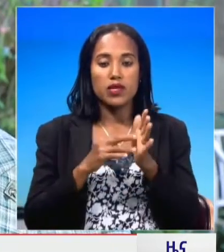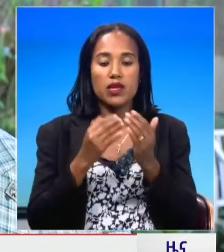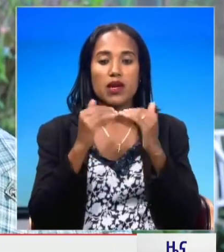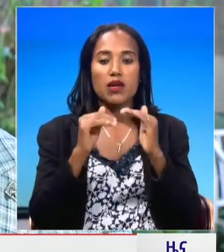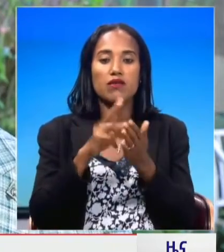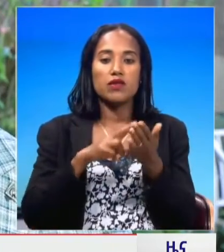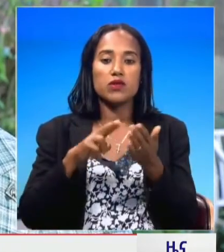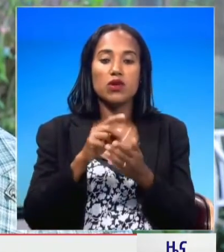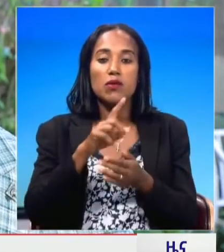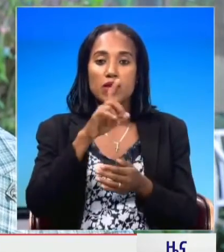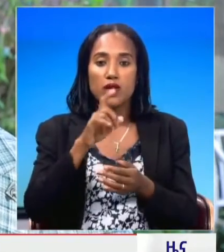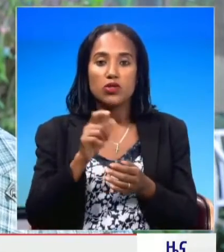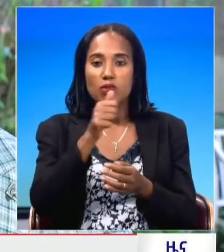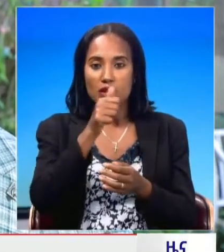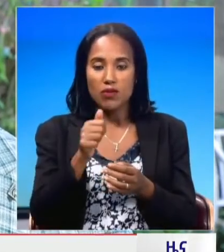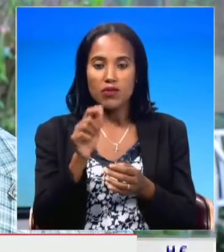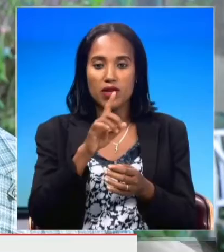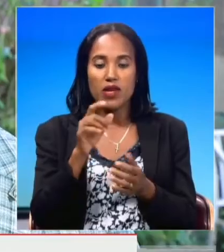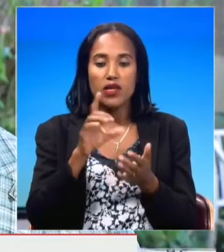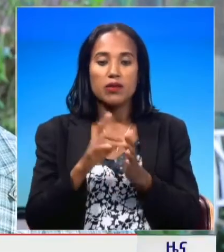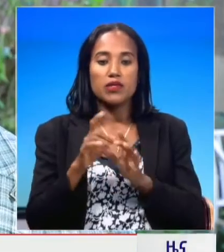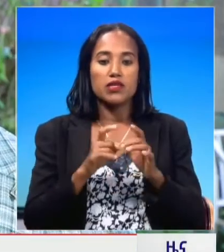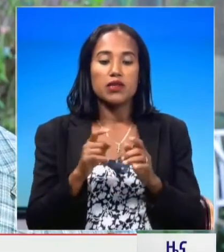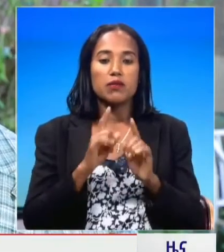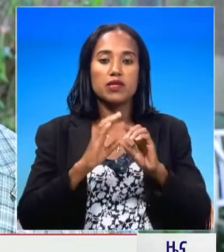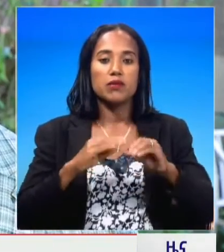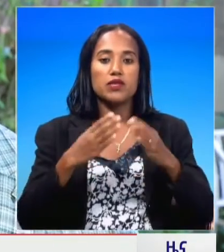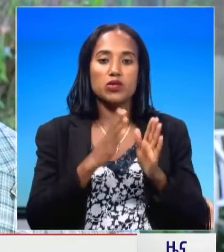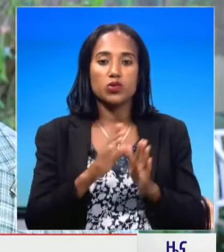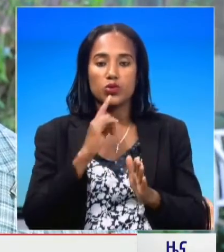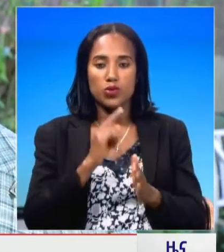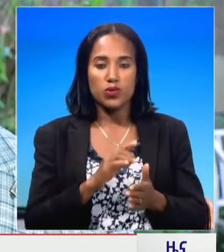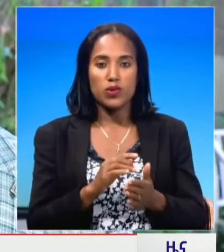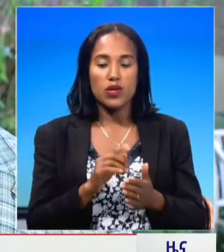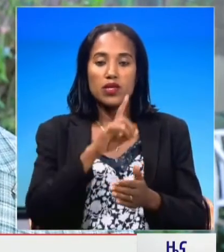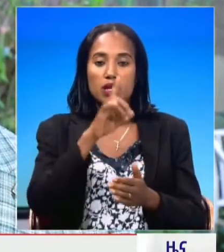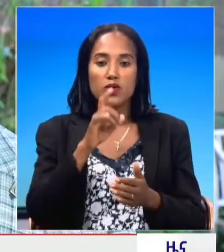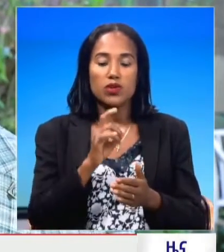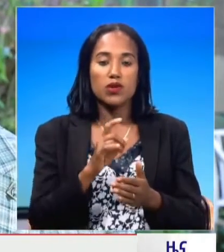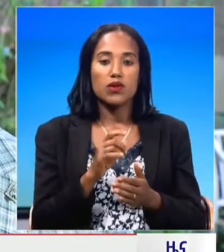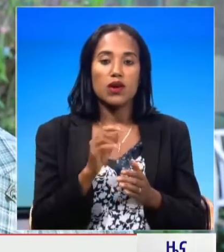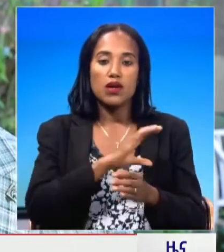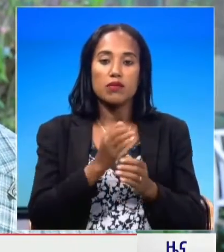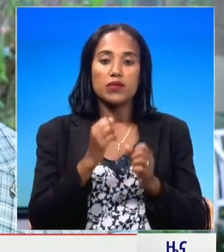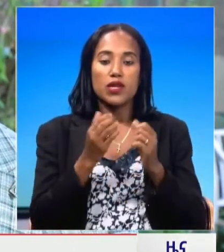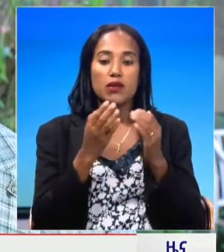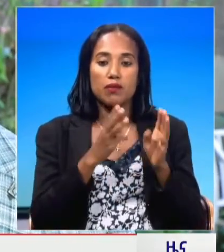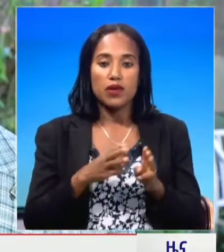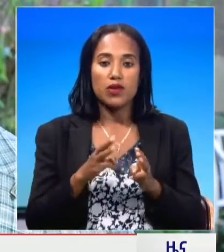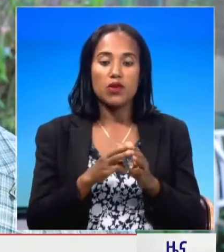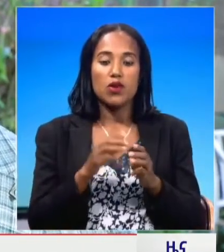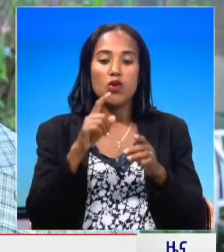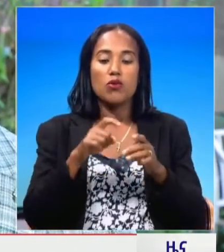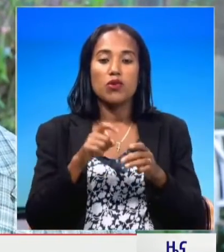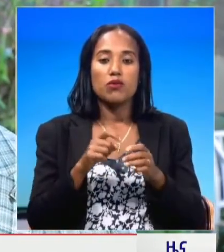ዩኒቨርሲቲው የሚያነሳቸውን ማንኛውንም ጥያቄ ከተማ አስተዳደራችን ለመመለስ ዝግጁ ነው። ያነሳቸውንም ጥያቄዎች አቅም በተቻለ መንገድ ላይ ኮሚቴ አዋቅረን